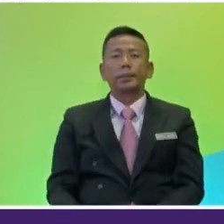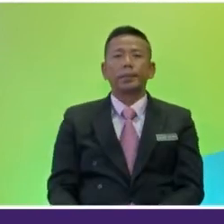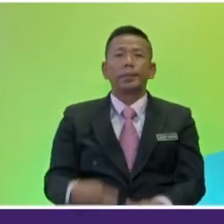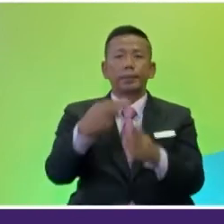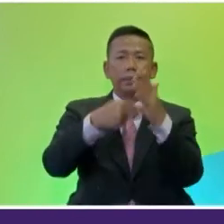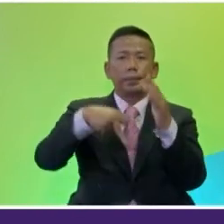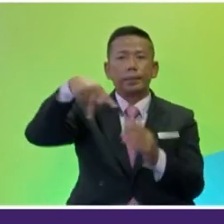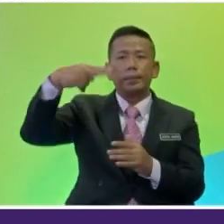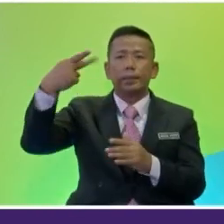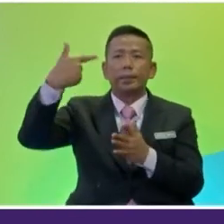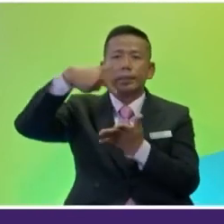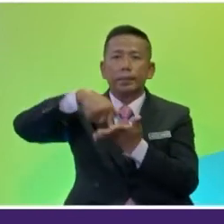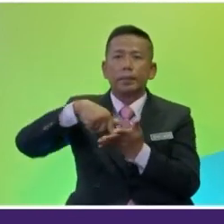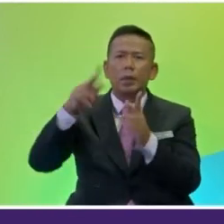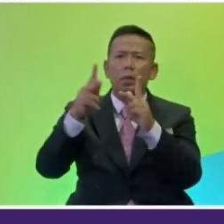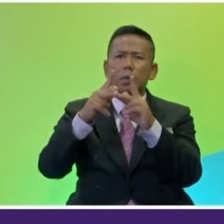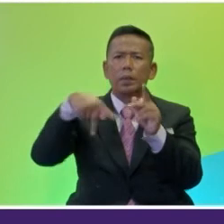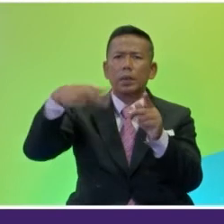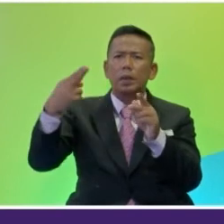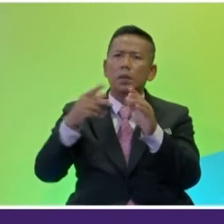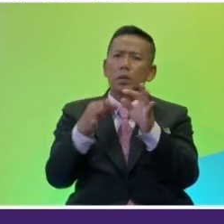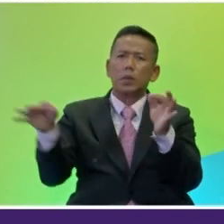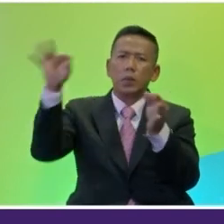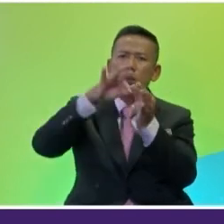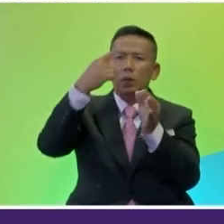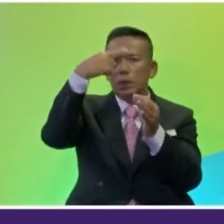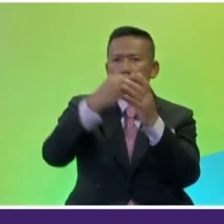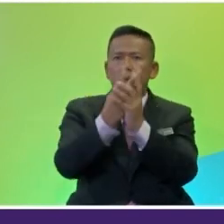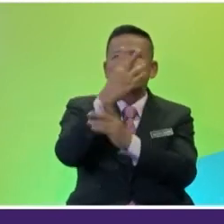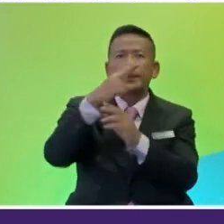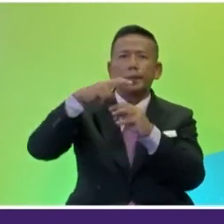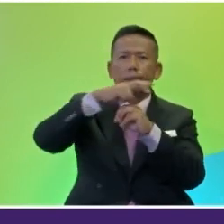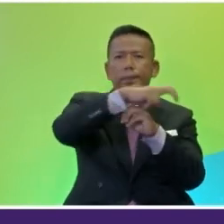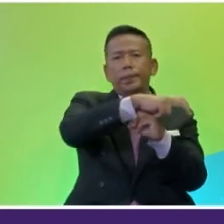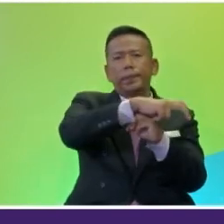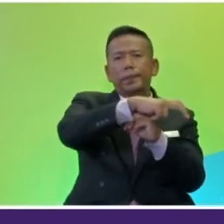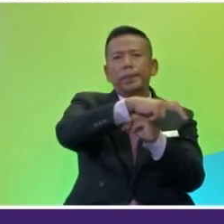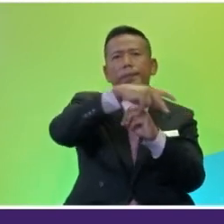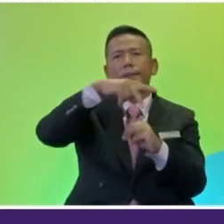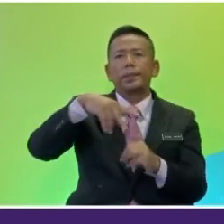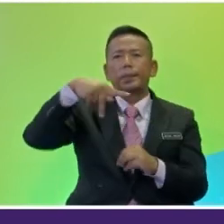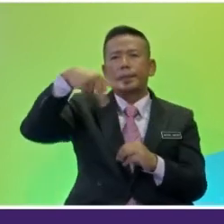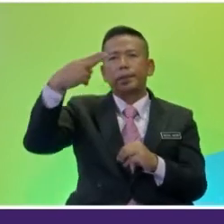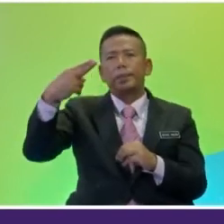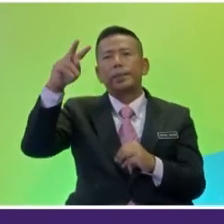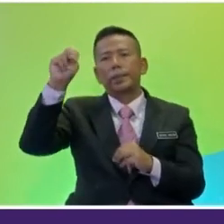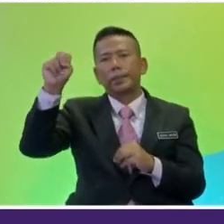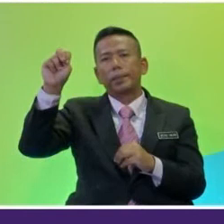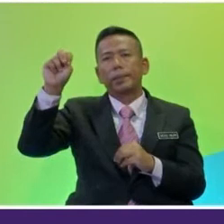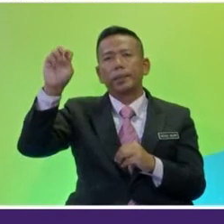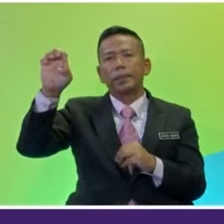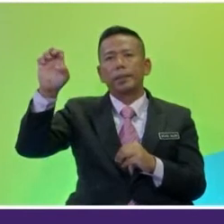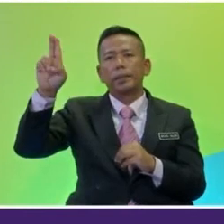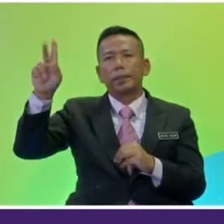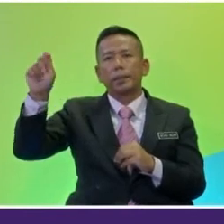ini peace yang paling sesuai untuk pertumbuhan mikroorganisme adalah peach new trail yang